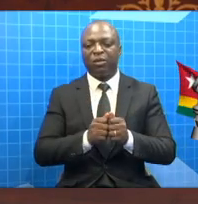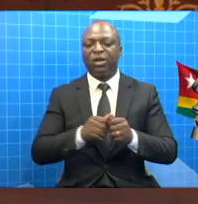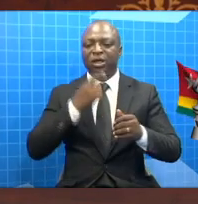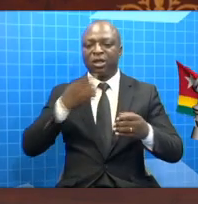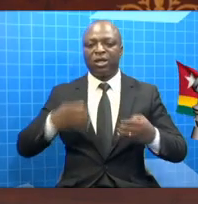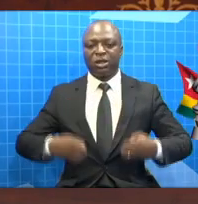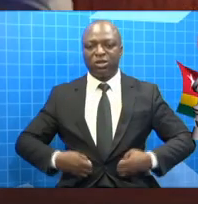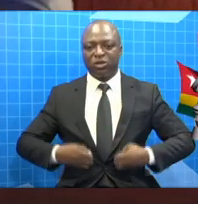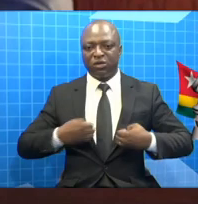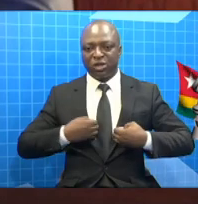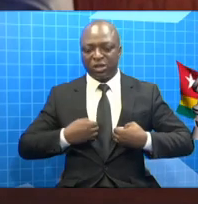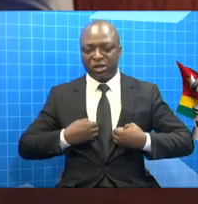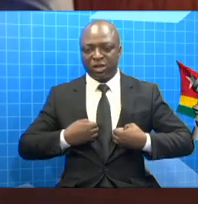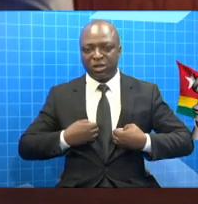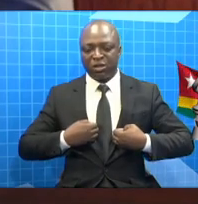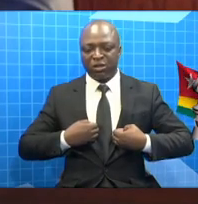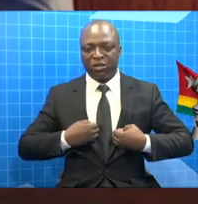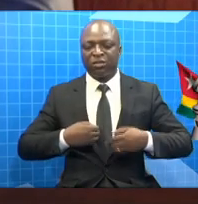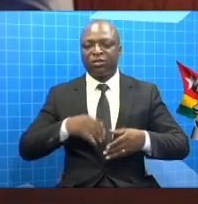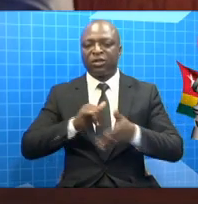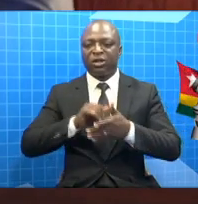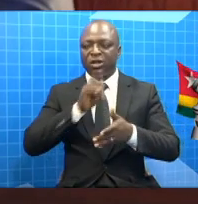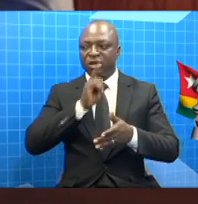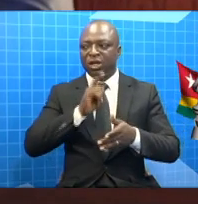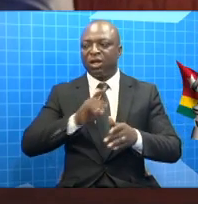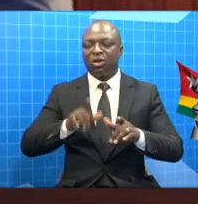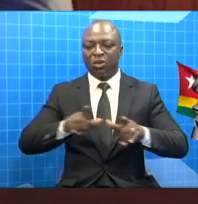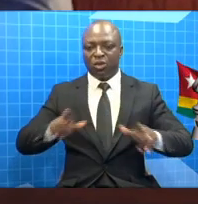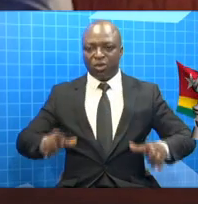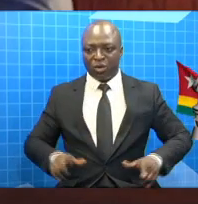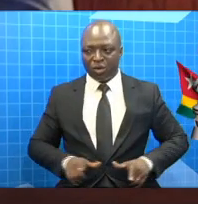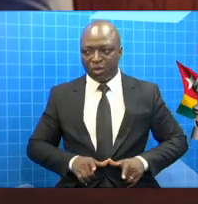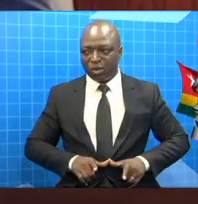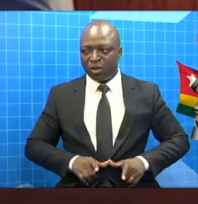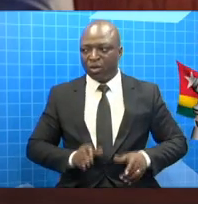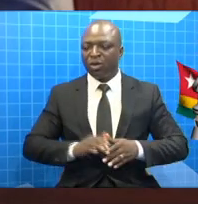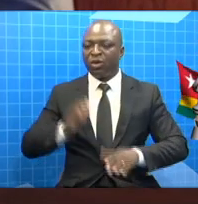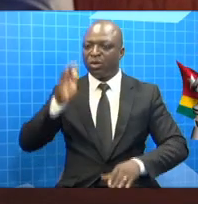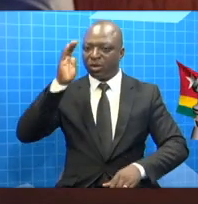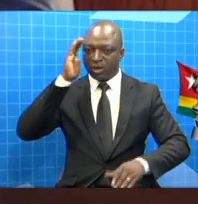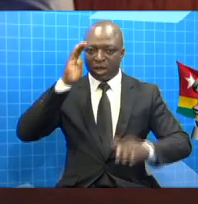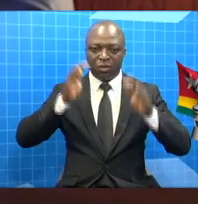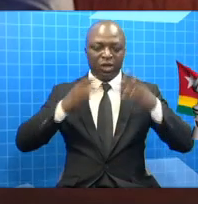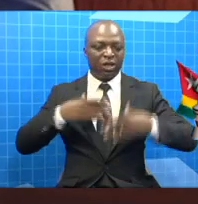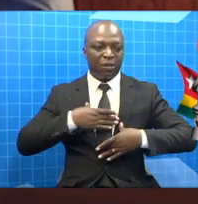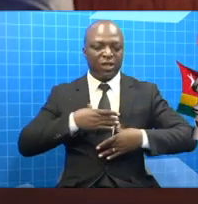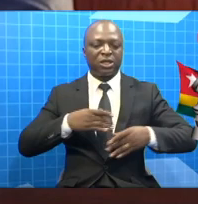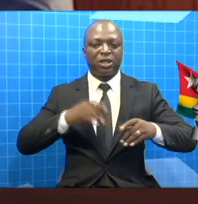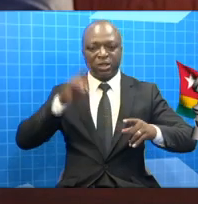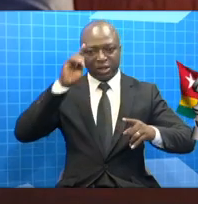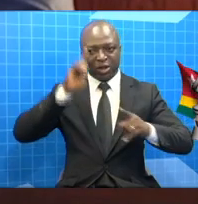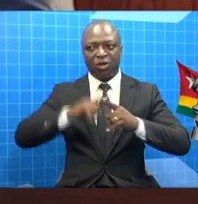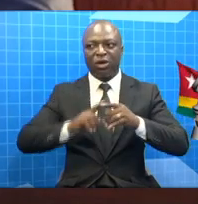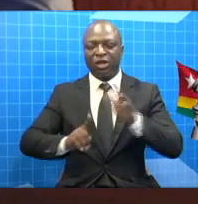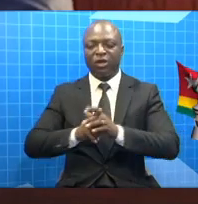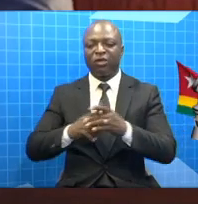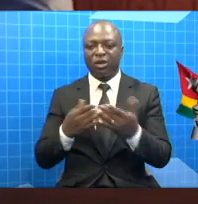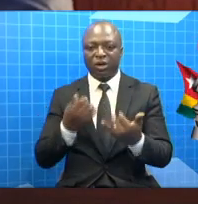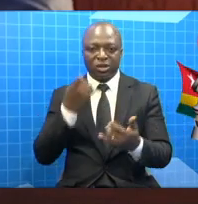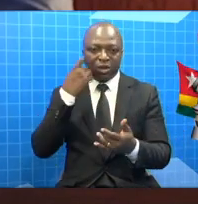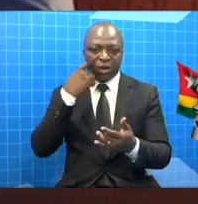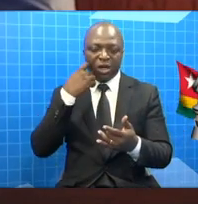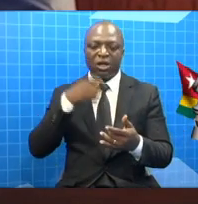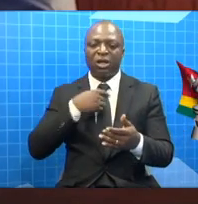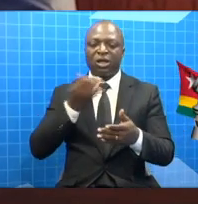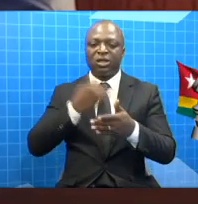subsistent. C'est le lieu de saluer les accords intervenus récemment qui